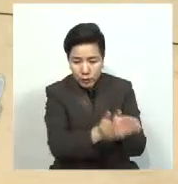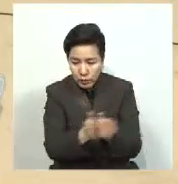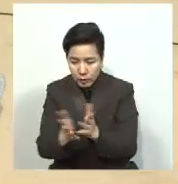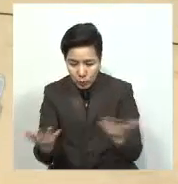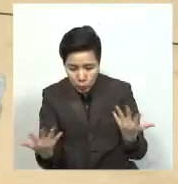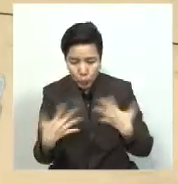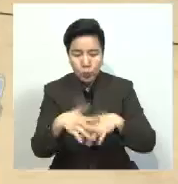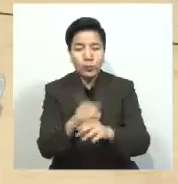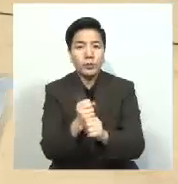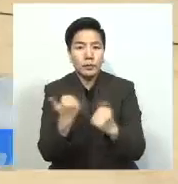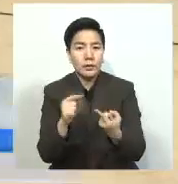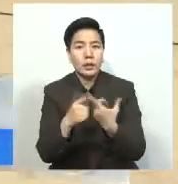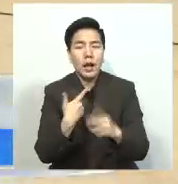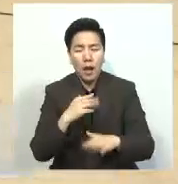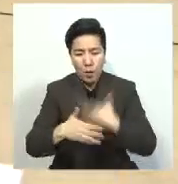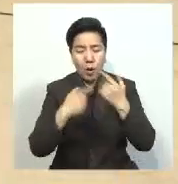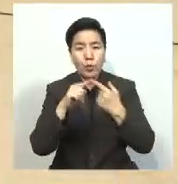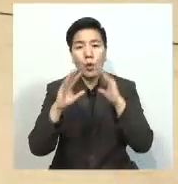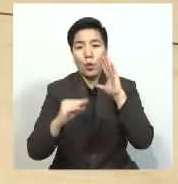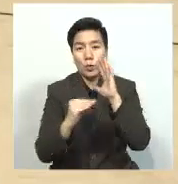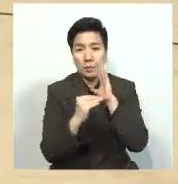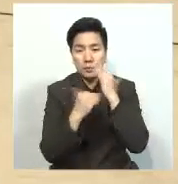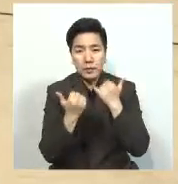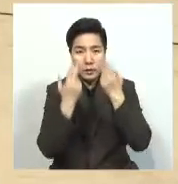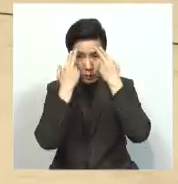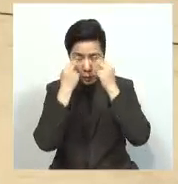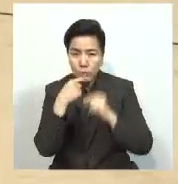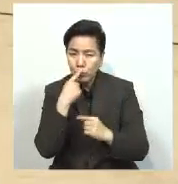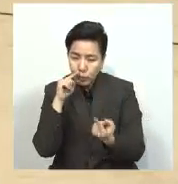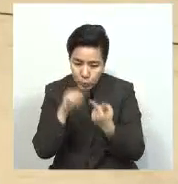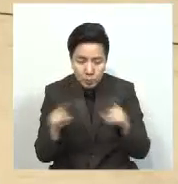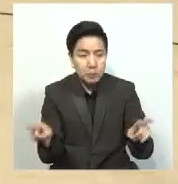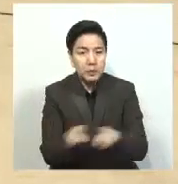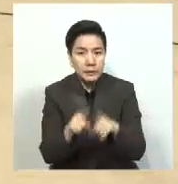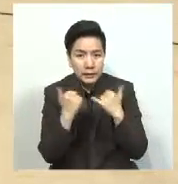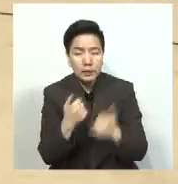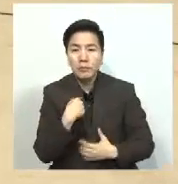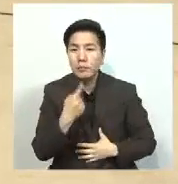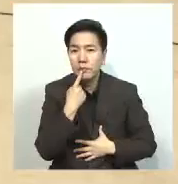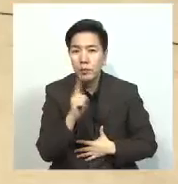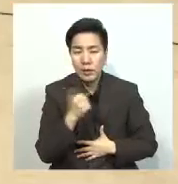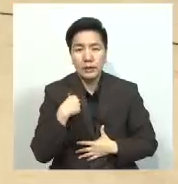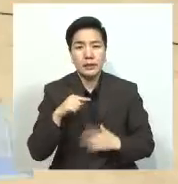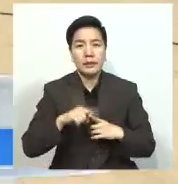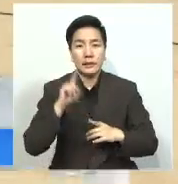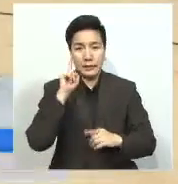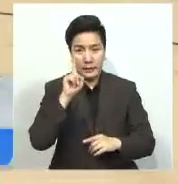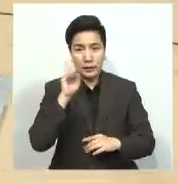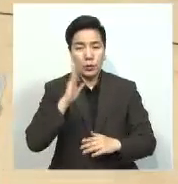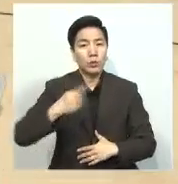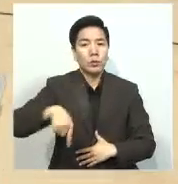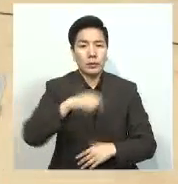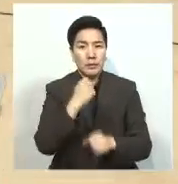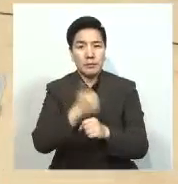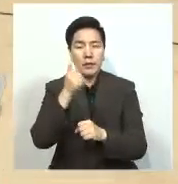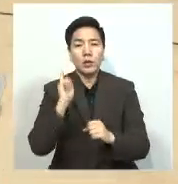ามีส่วนร่วมส่วนเรื่องของหมอกควันในกรุงเทพมหานครนายกรัฐมนตรีก็พูดคุยเช่นเดียวกันซึ่งก็บอกว่าหนึ่งสิ่งที่ประชาชนทุกคนทำ